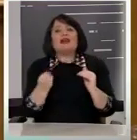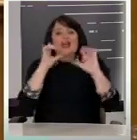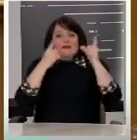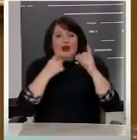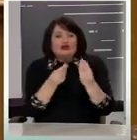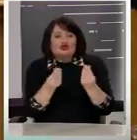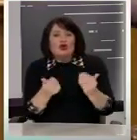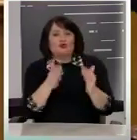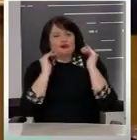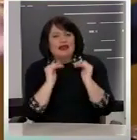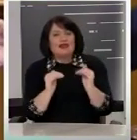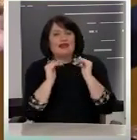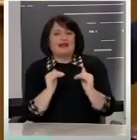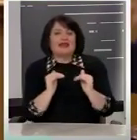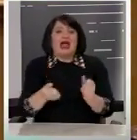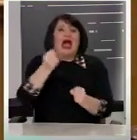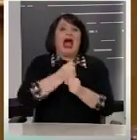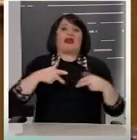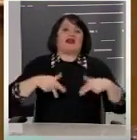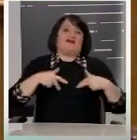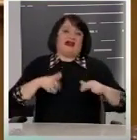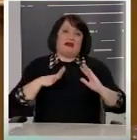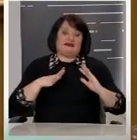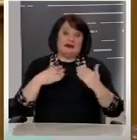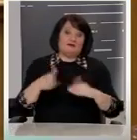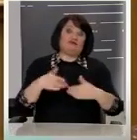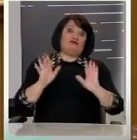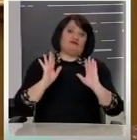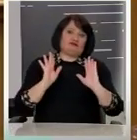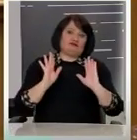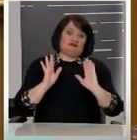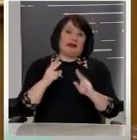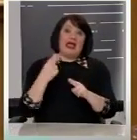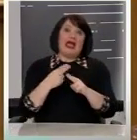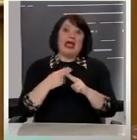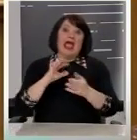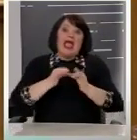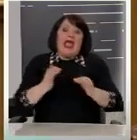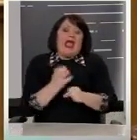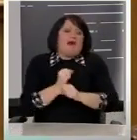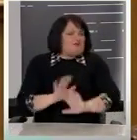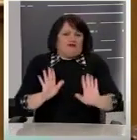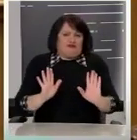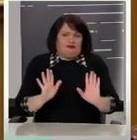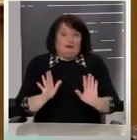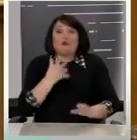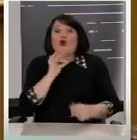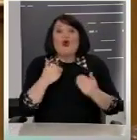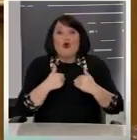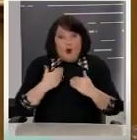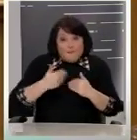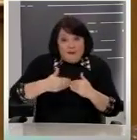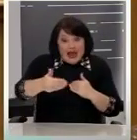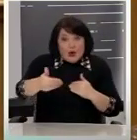ίδιο τρόπο και στο μέλλον αν κυβερνηθούν. Οπότε μακριά από εμάς success story, και για ένα άλλο λόγο. Γιατί εμείς στο